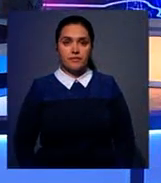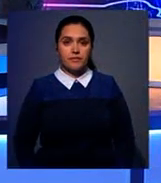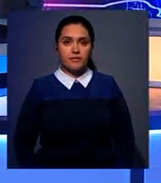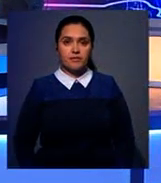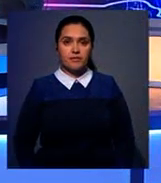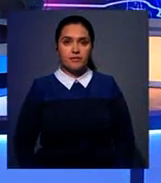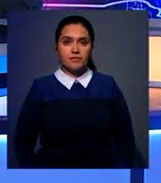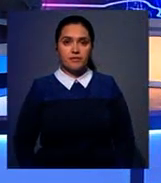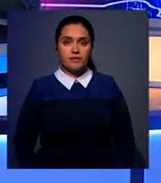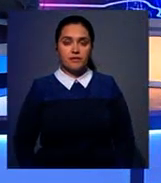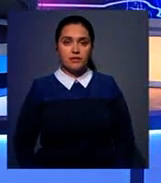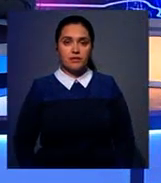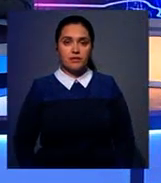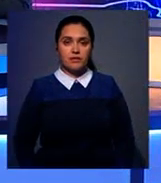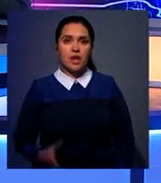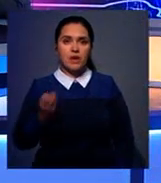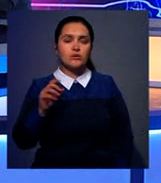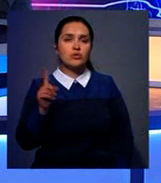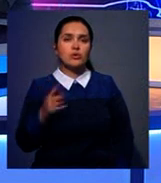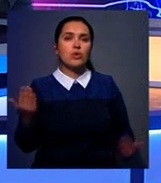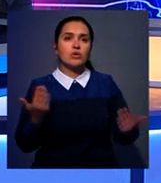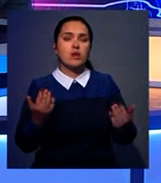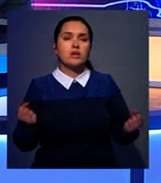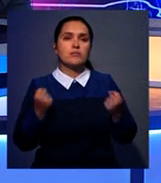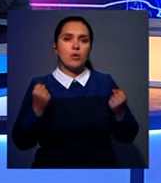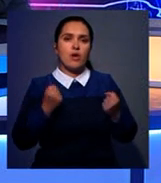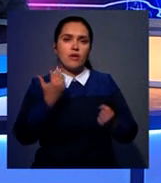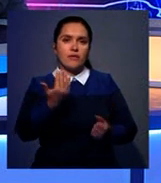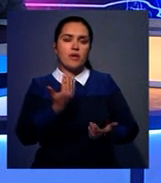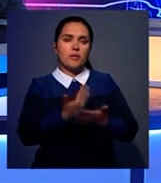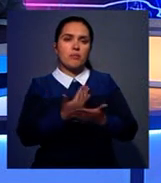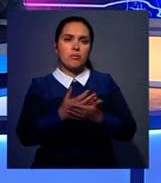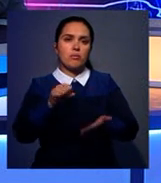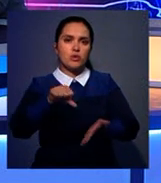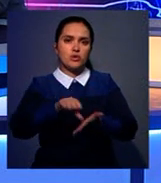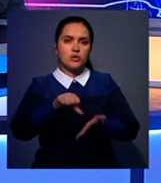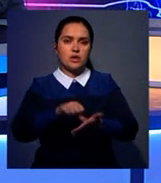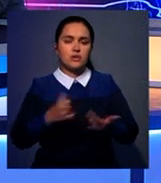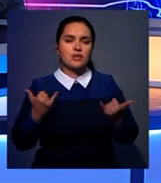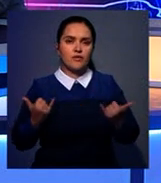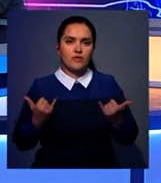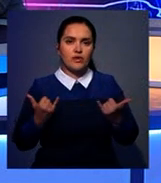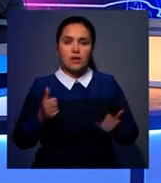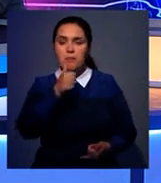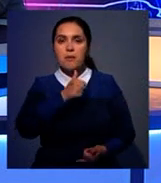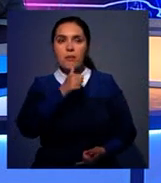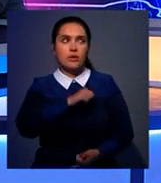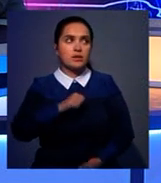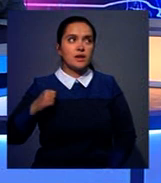Алма, а есть еще какой-то вид спорта, вот, в котором вы бы, допустим, могли принять участие сегодня, попробовать